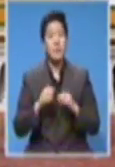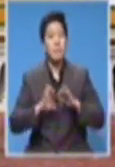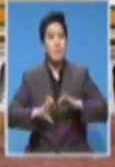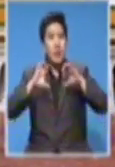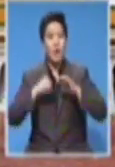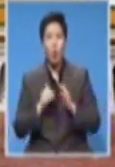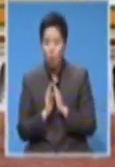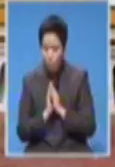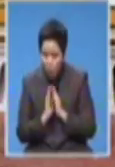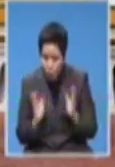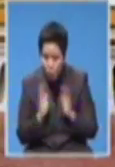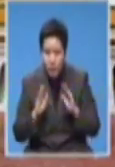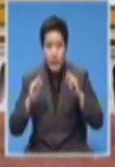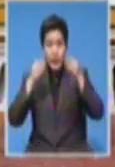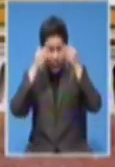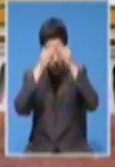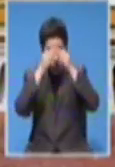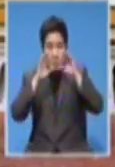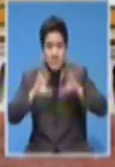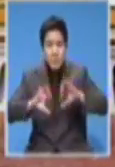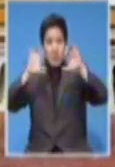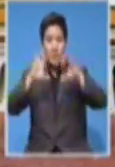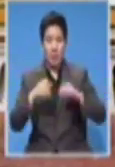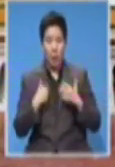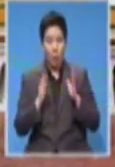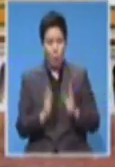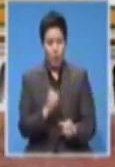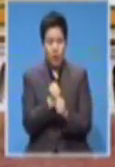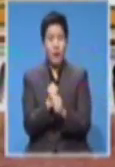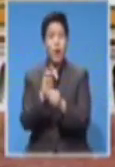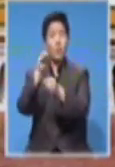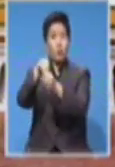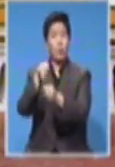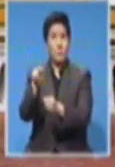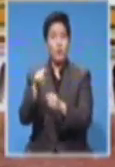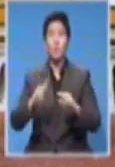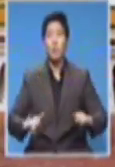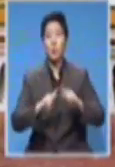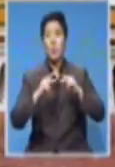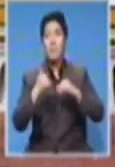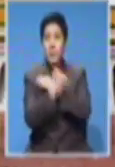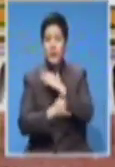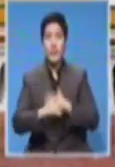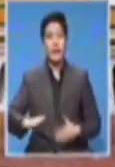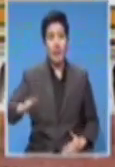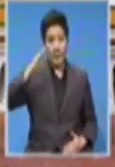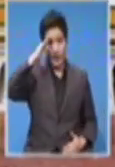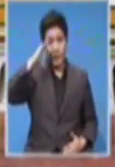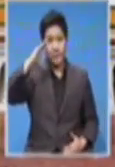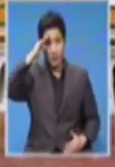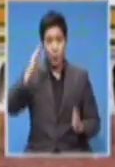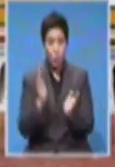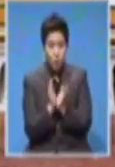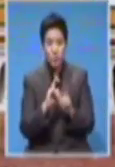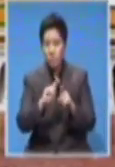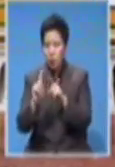รัฐบาลอินโดนีเซียและให้กำลังใจเจ้าหน้าที่ทุกคนนะครับทั้งกระทรวงการต่างประเทศทั้งทหารตำรวจพลเรือน